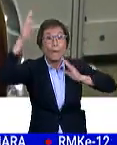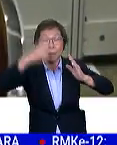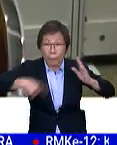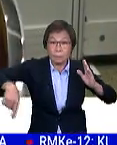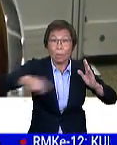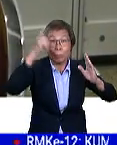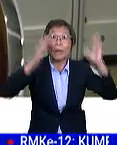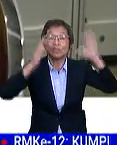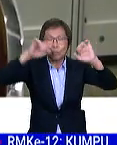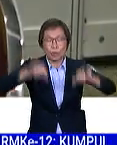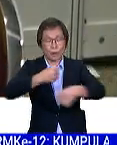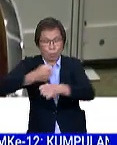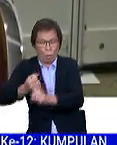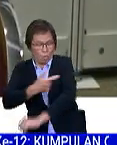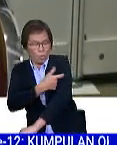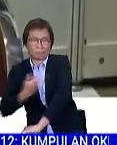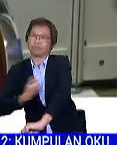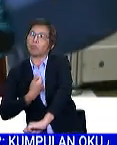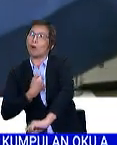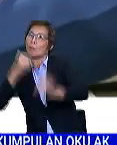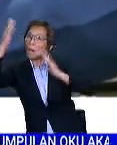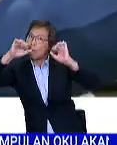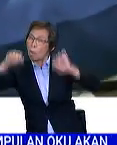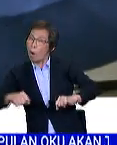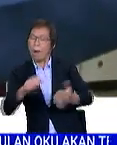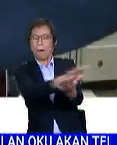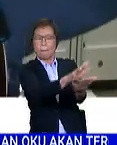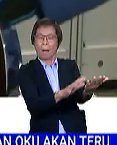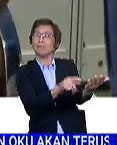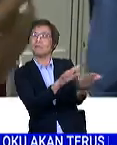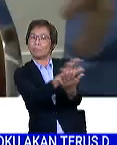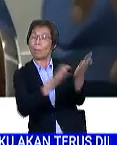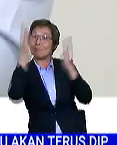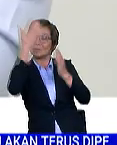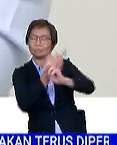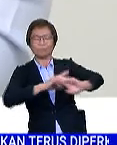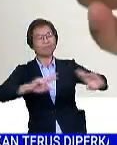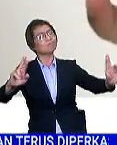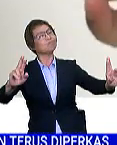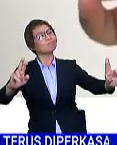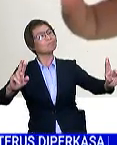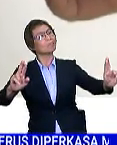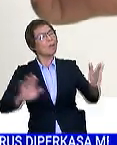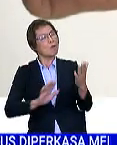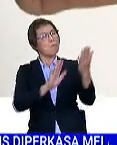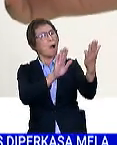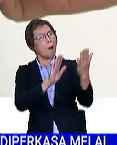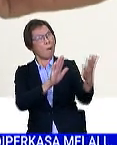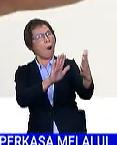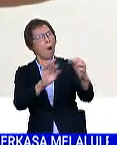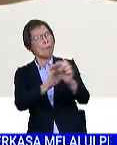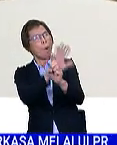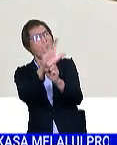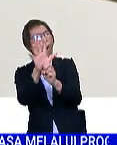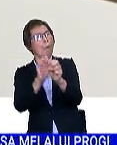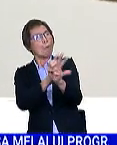mampu menghasilkan vaksin sendiri. Pelan ini juga membolehkan negara bersedia menghadapi sebarang pandemik pada